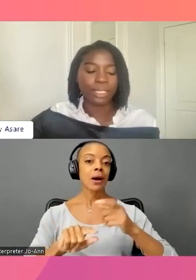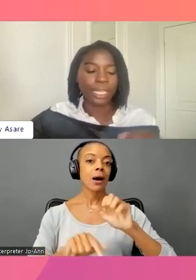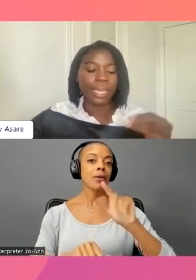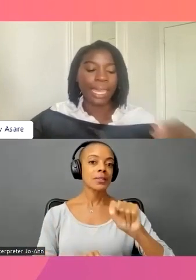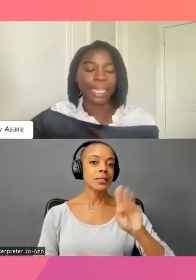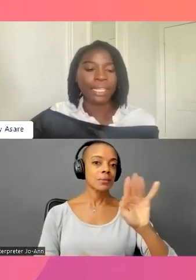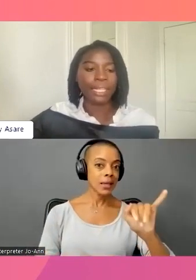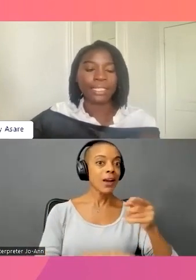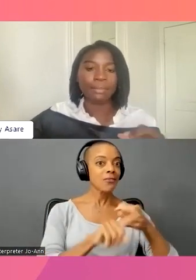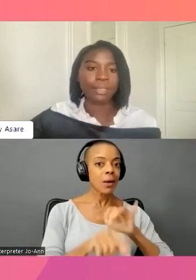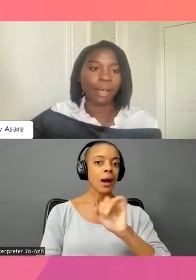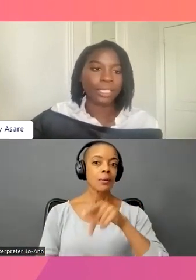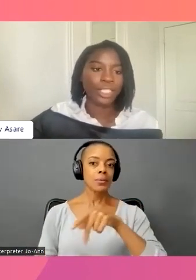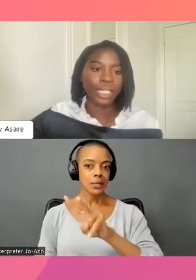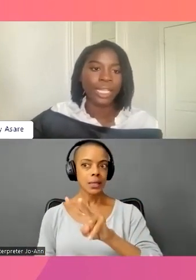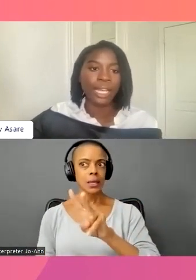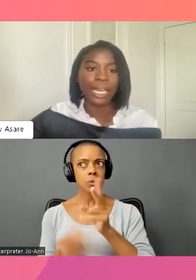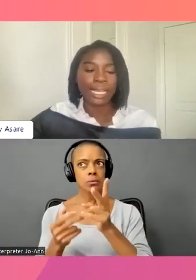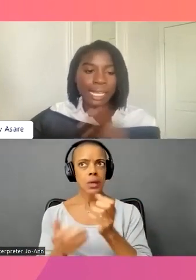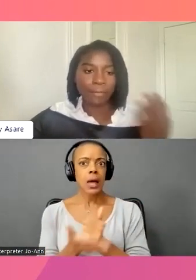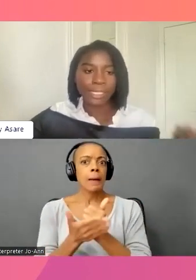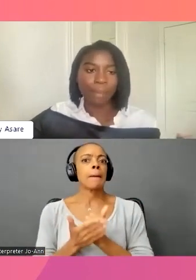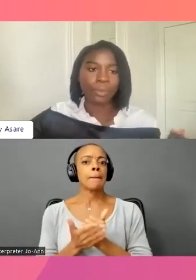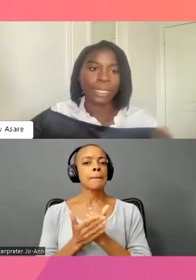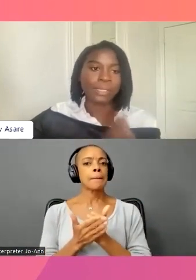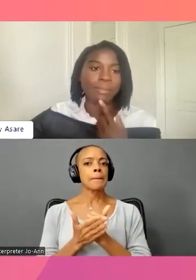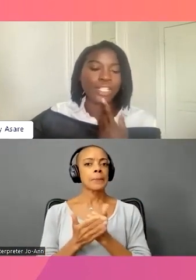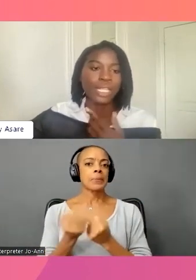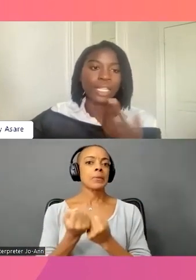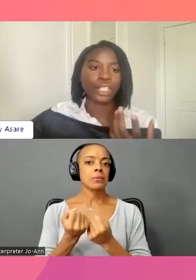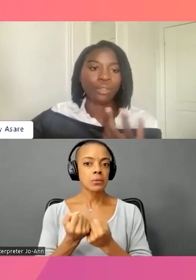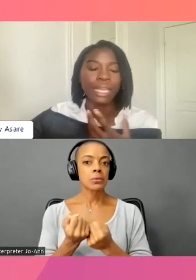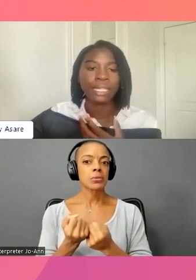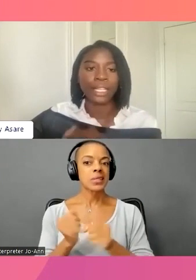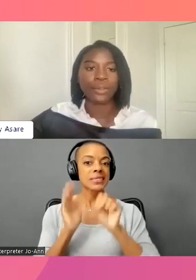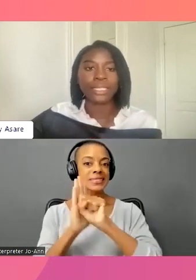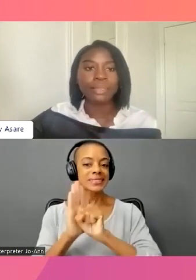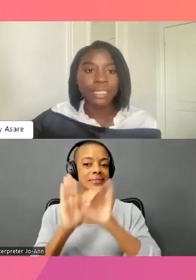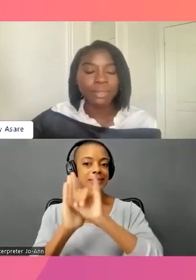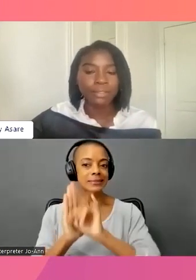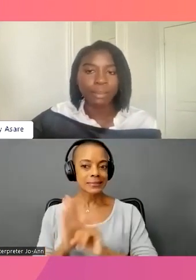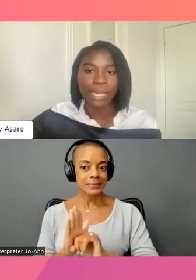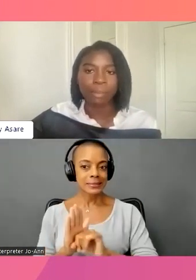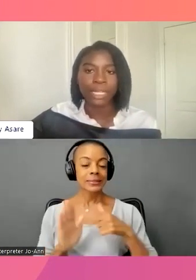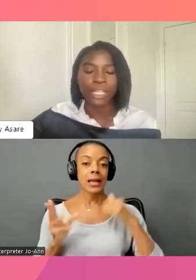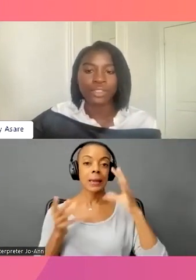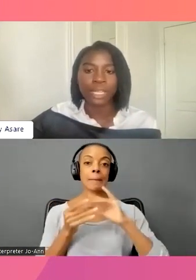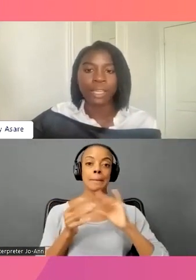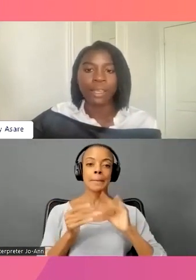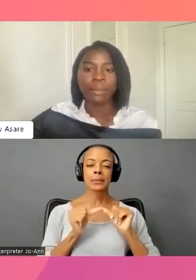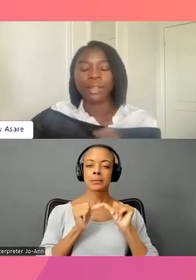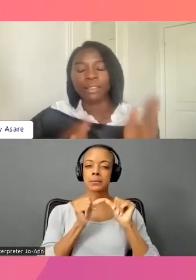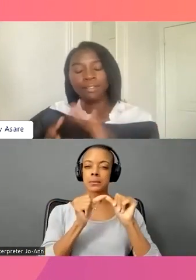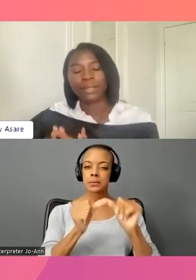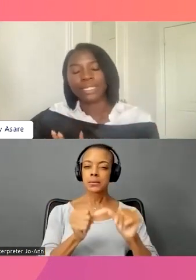chez les survivantes de VC était importante pour aider dans la symptomologie. Par exemple, j'ai mentionné des symptômes aigus